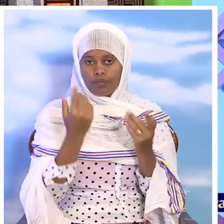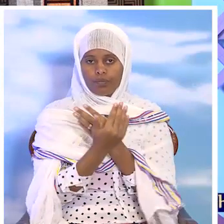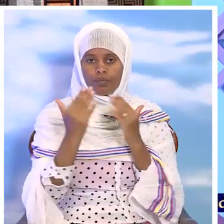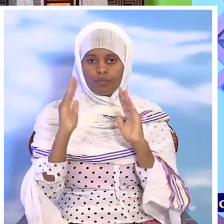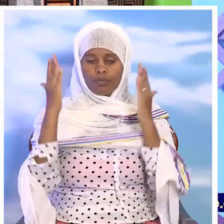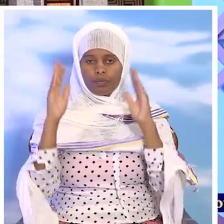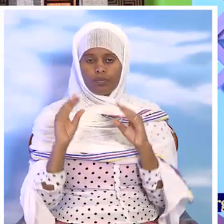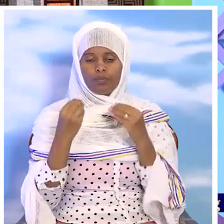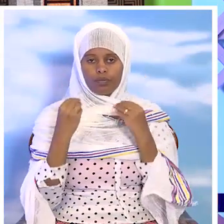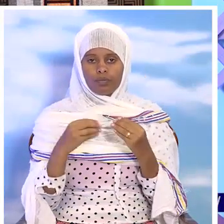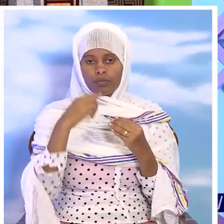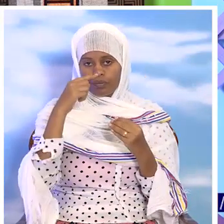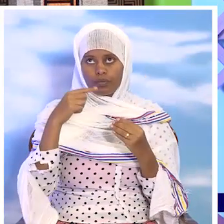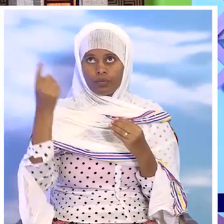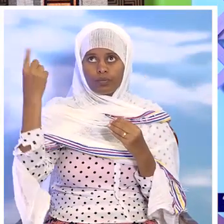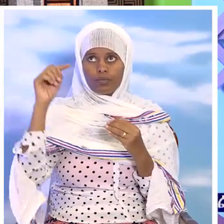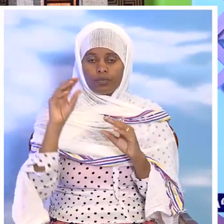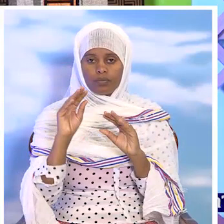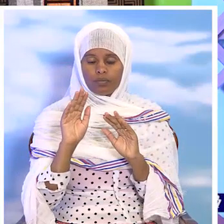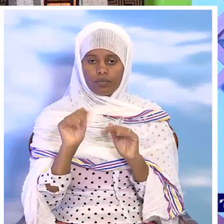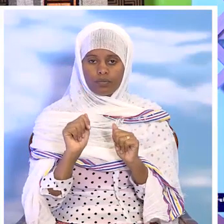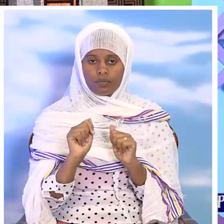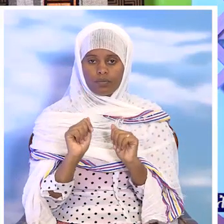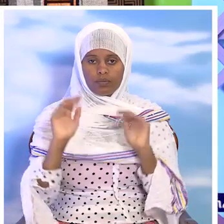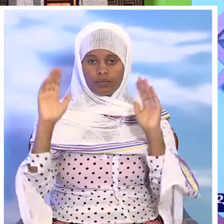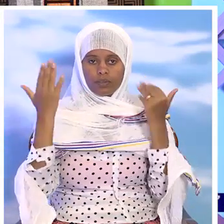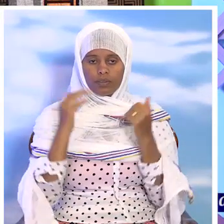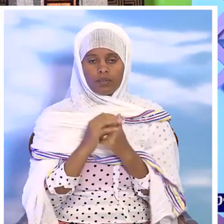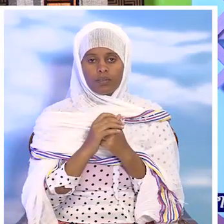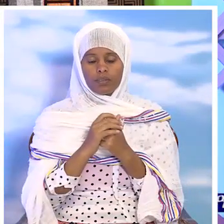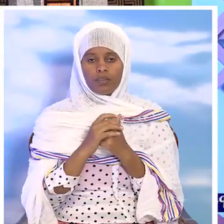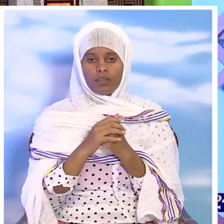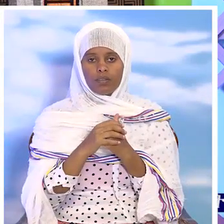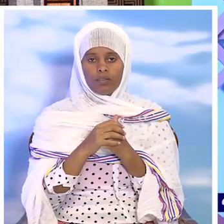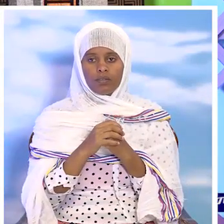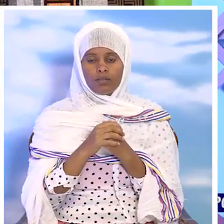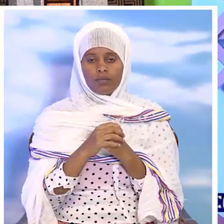እንታይ ደኣ ብቓል እግዚኣብሔር ኮላይ ዝነብር